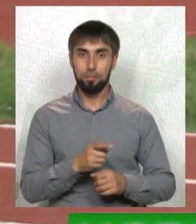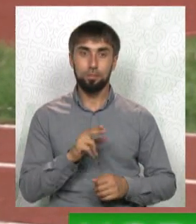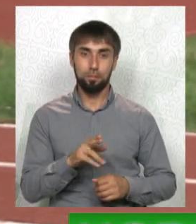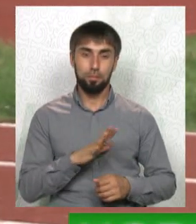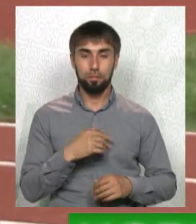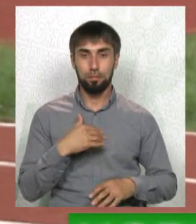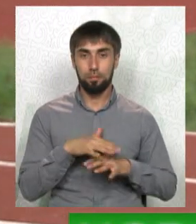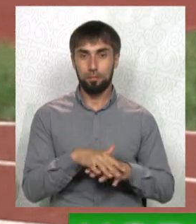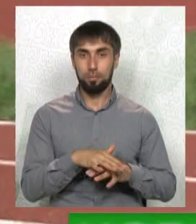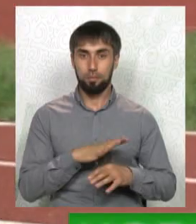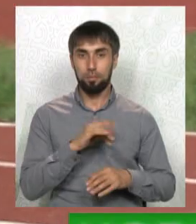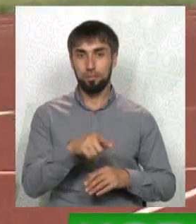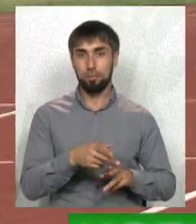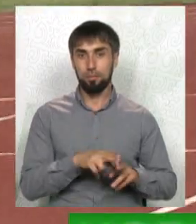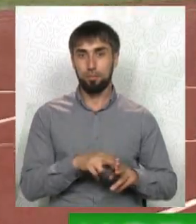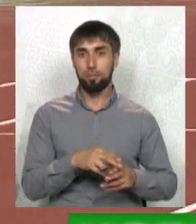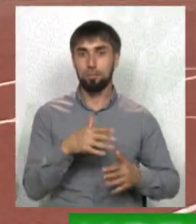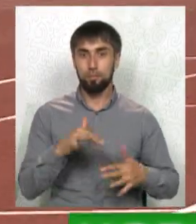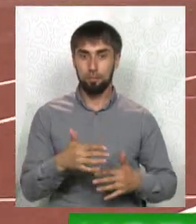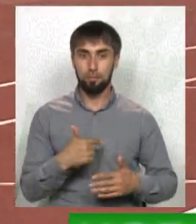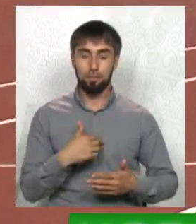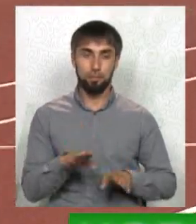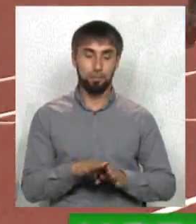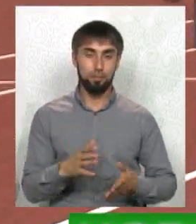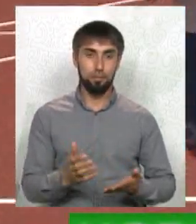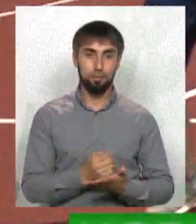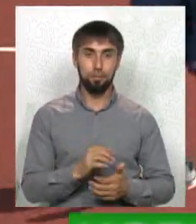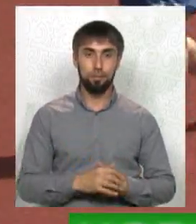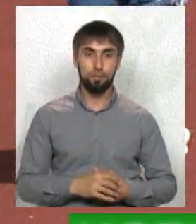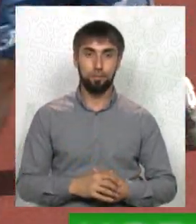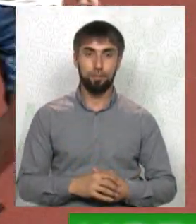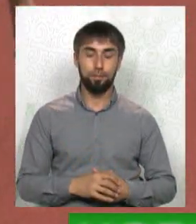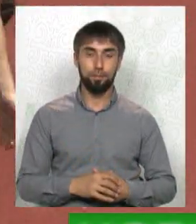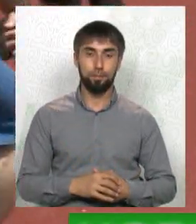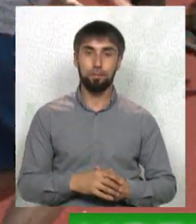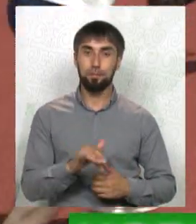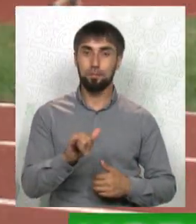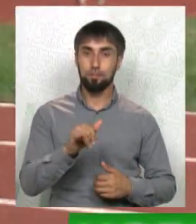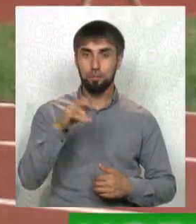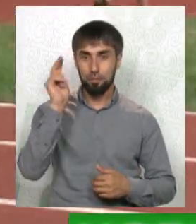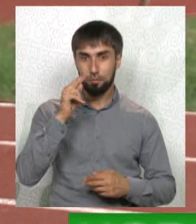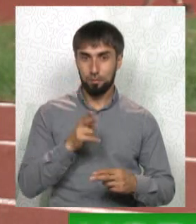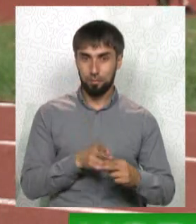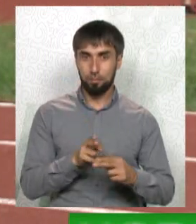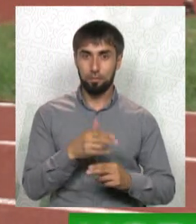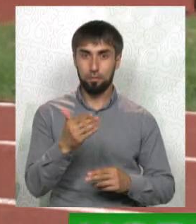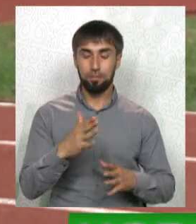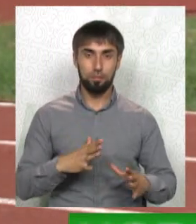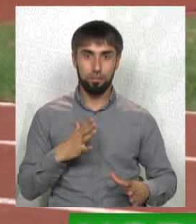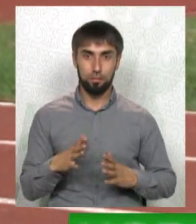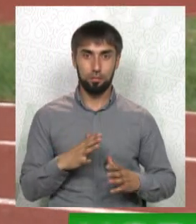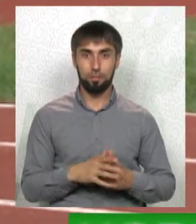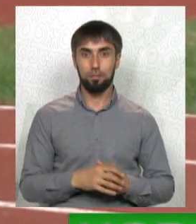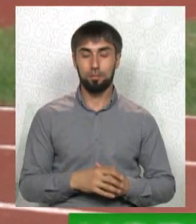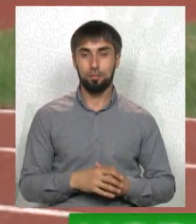яхкарасти? Атаковать, даже загнать, скидывая, что яхкарасти. Где вчера, ну, или а я же тренировку?